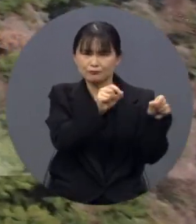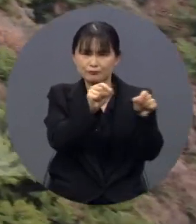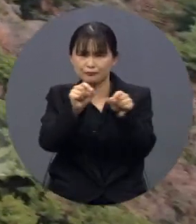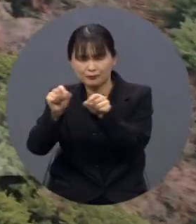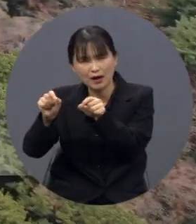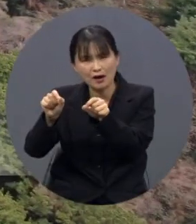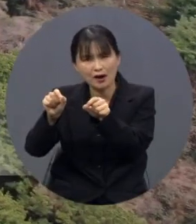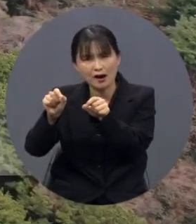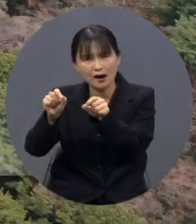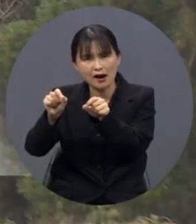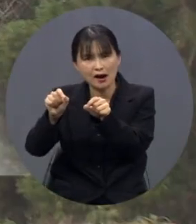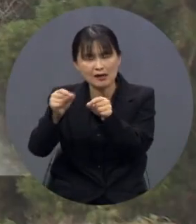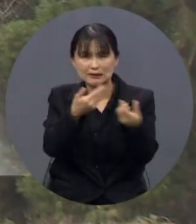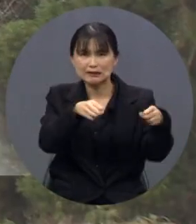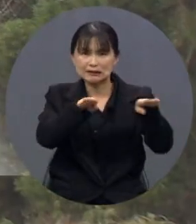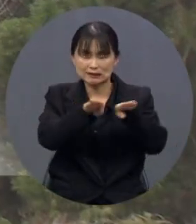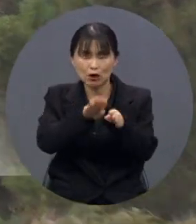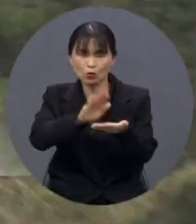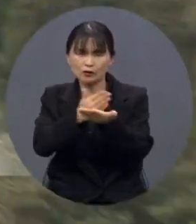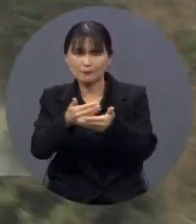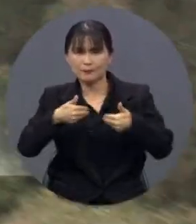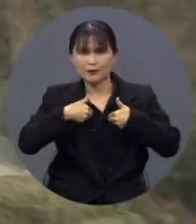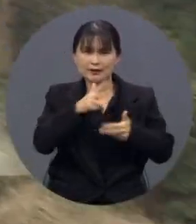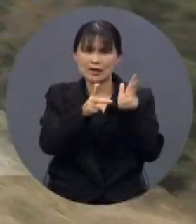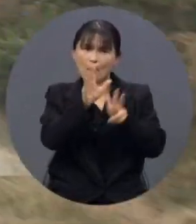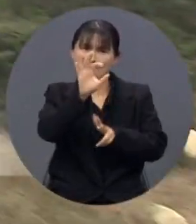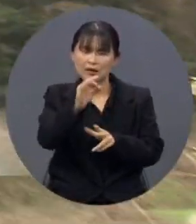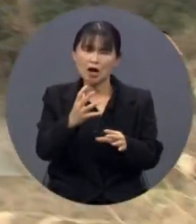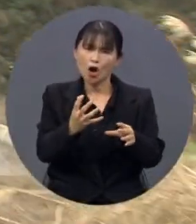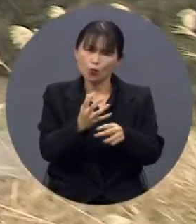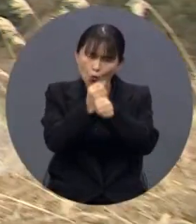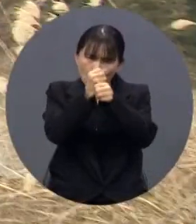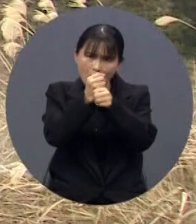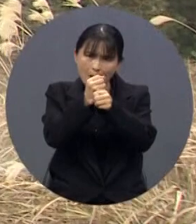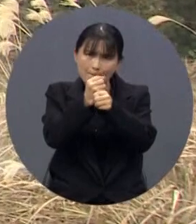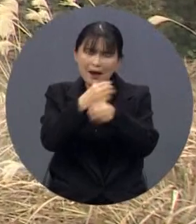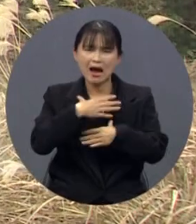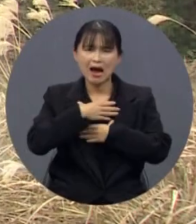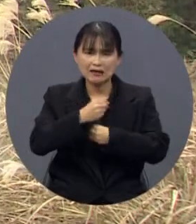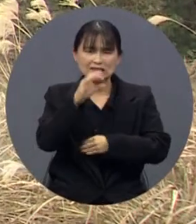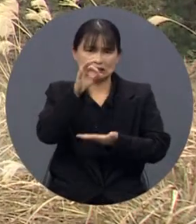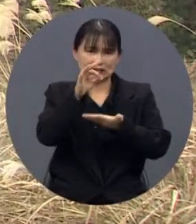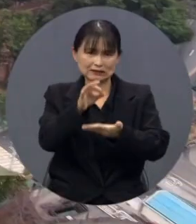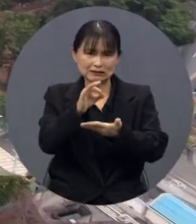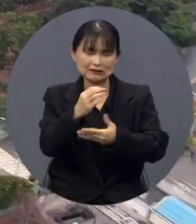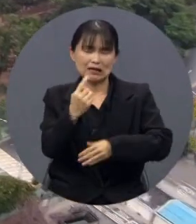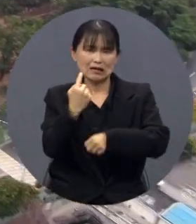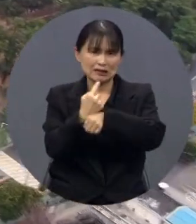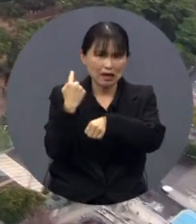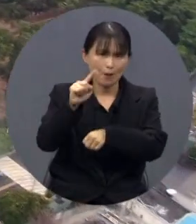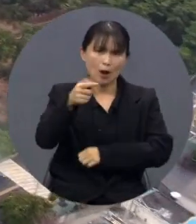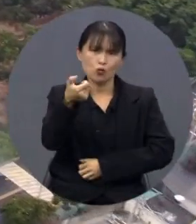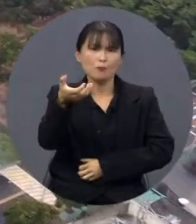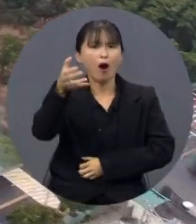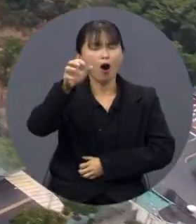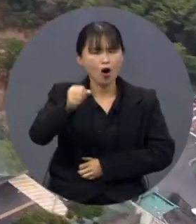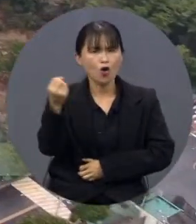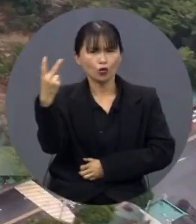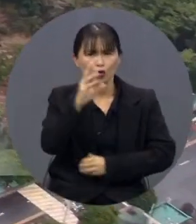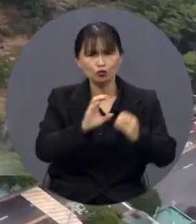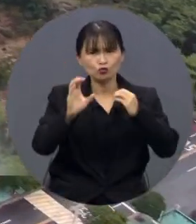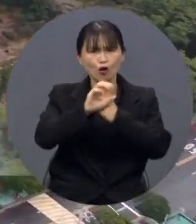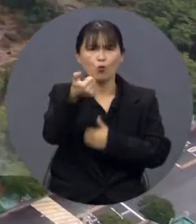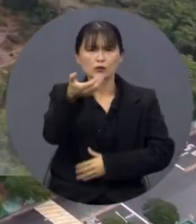무산되자 기반 시설 공사에 필요한 사업비를 통합재정 안정화 기금에서 지난해 150억 원에 이어 올해도